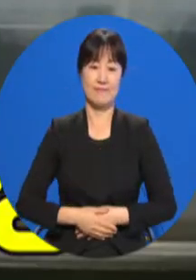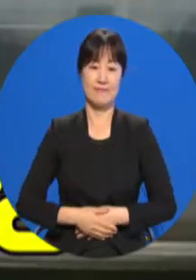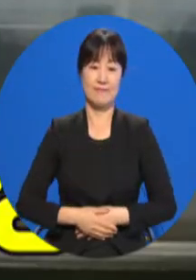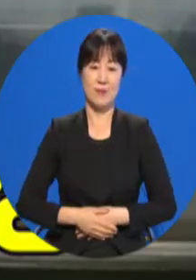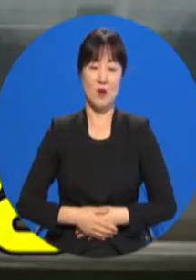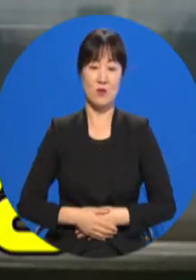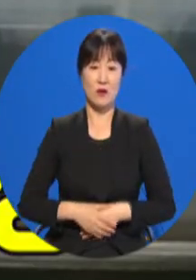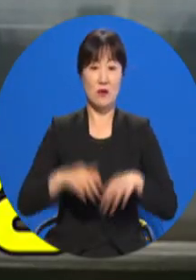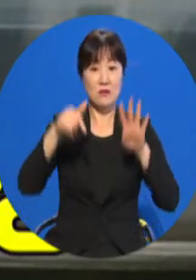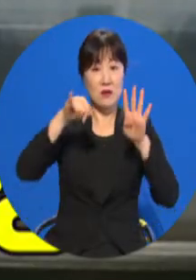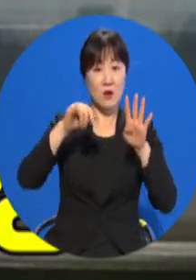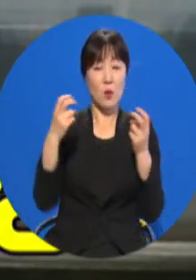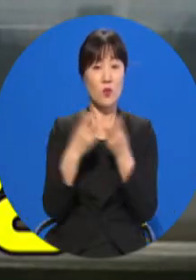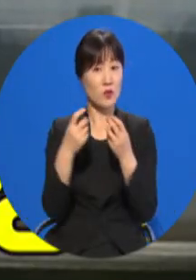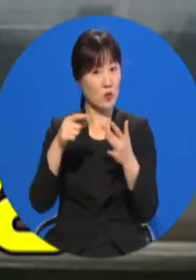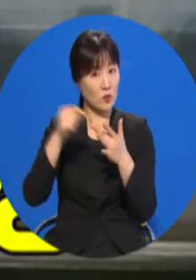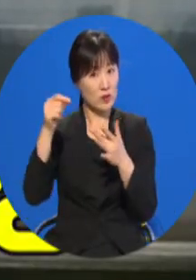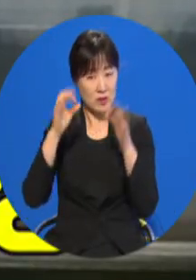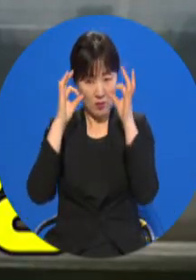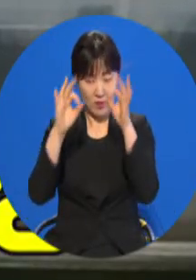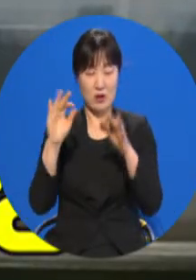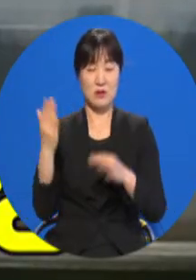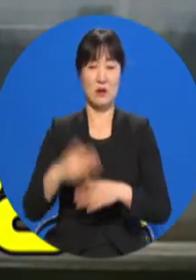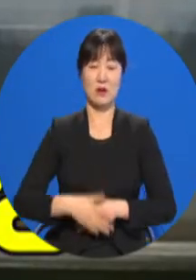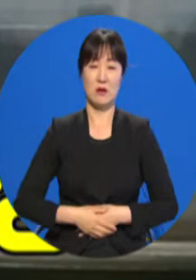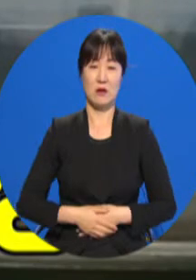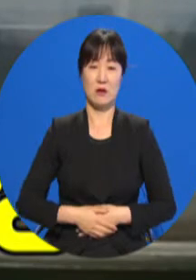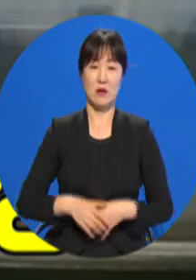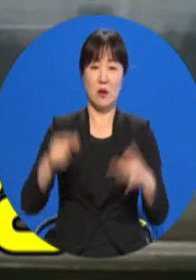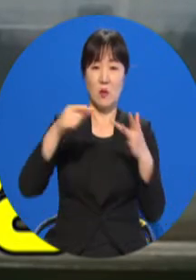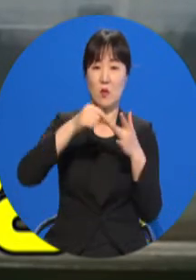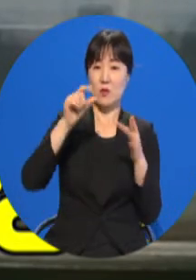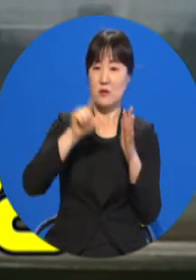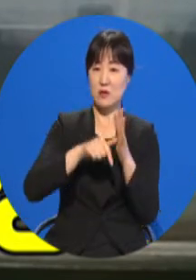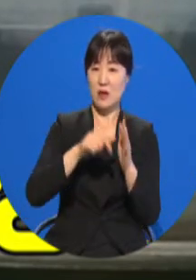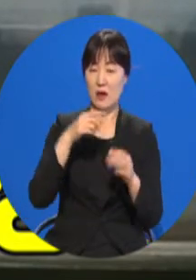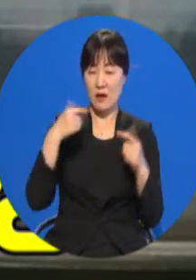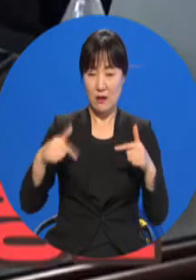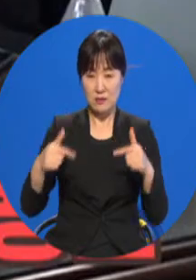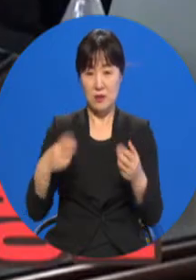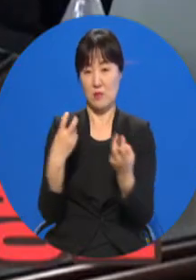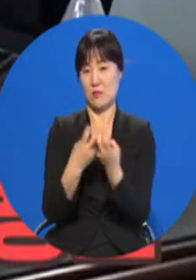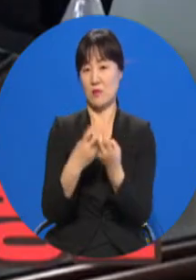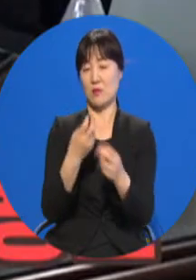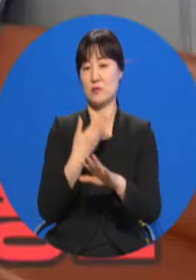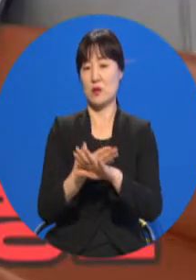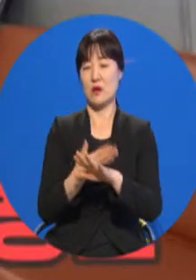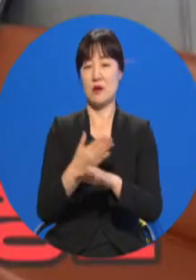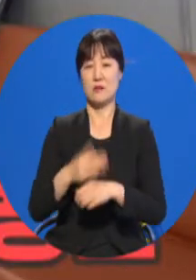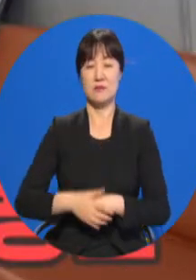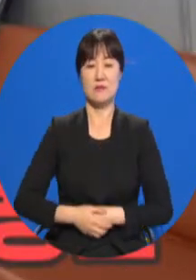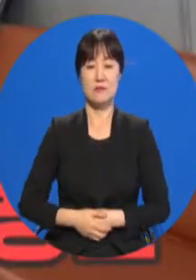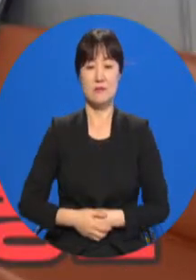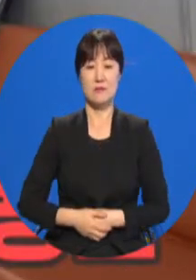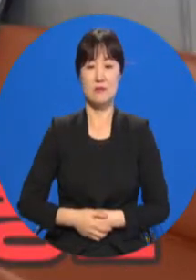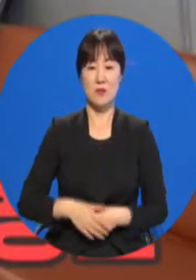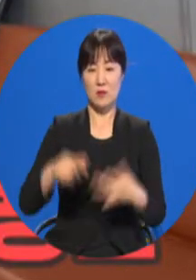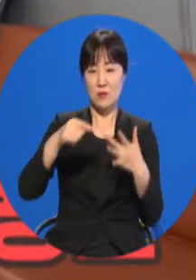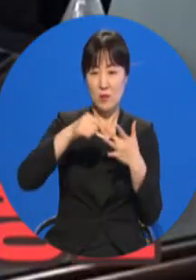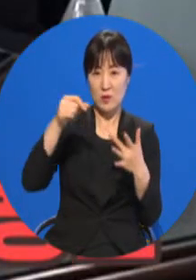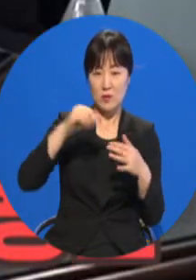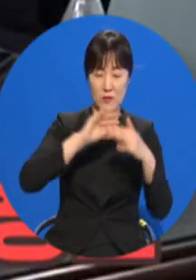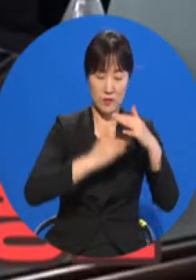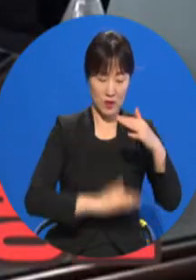뽑히는지 맞아요. 봐야 되겠어. 왜냐면 뽑힐 됐고. 때마다 그 선정 방식이 이렇게 달라지니까. 뭐 선정에 관련된 내용도